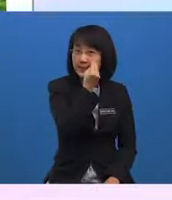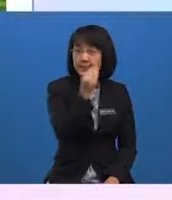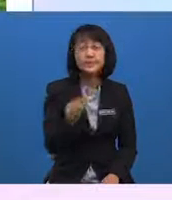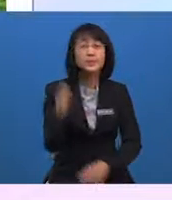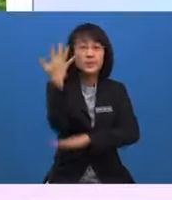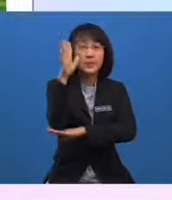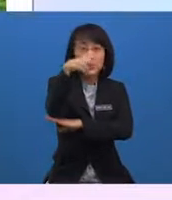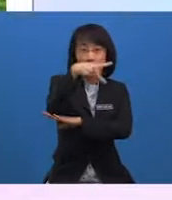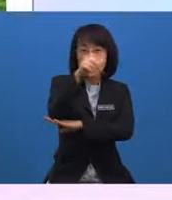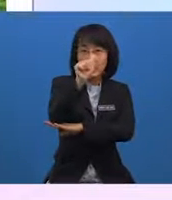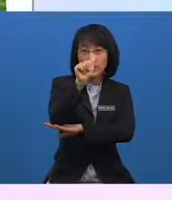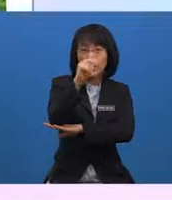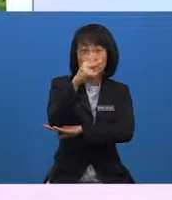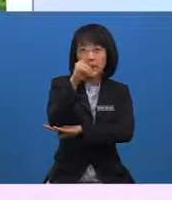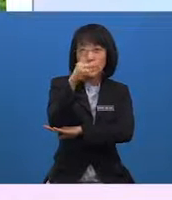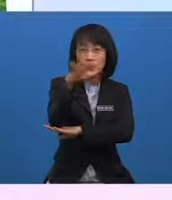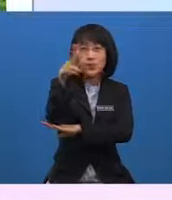pula tidak berbunga.